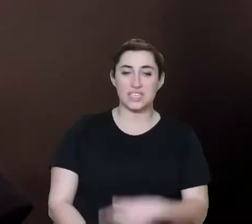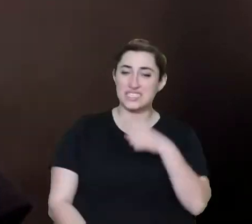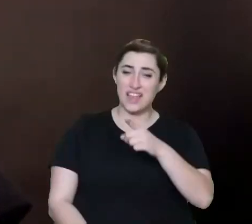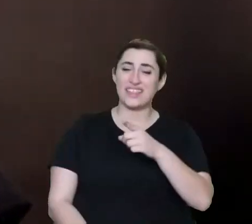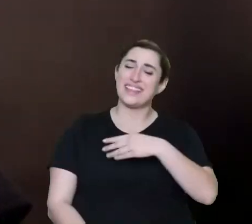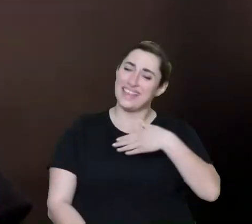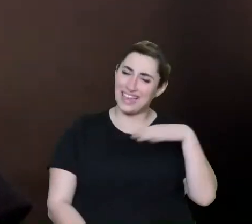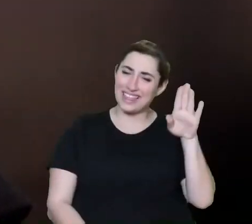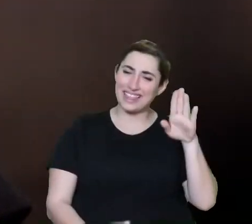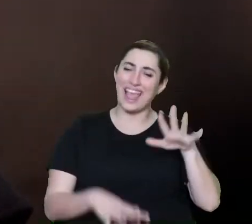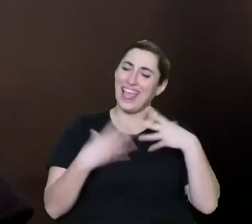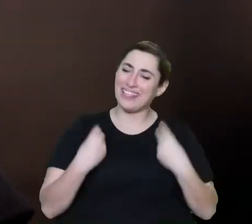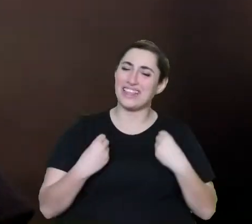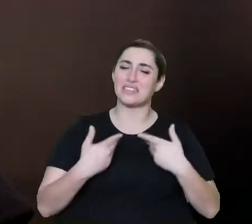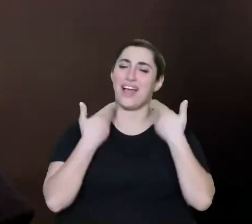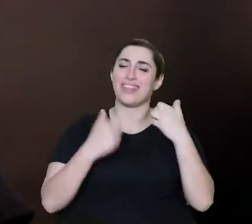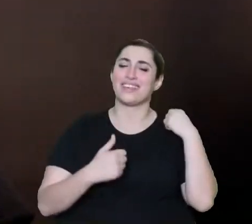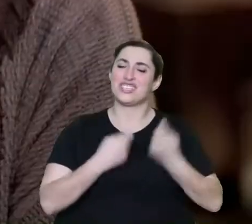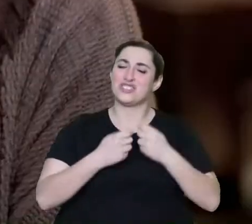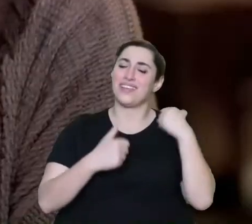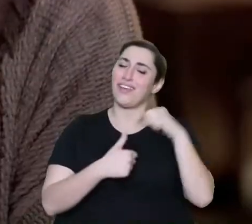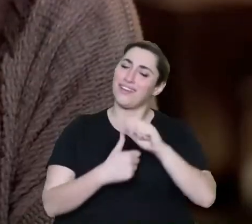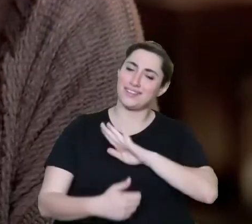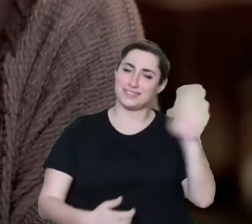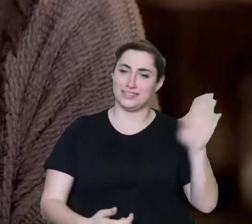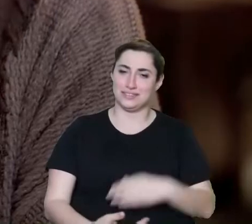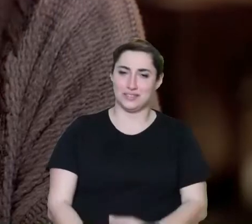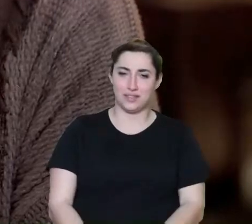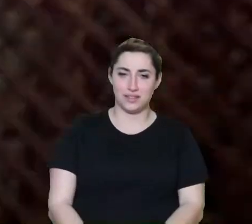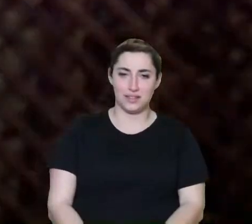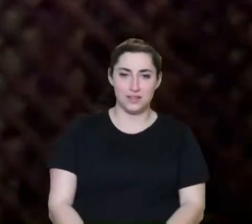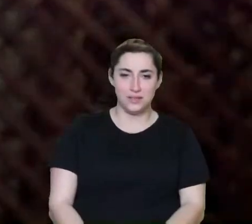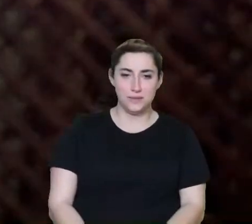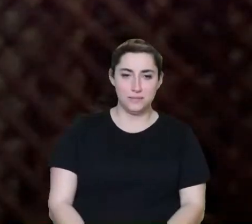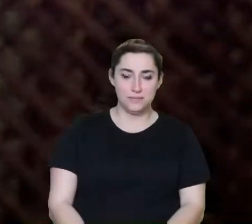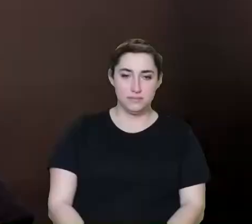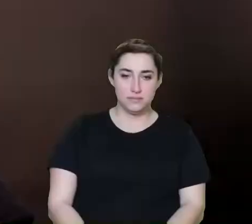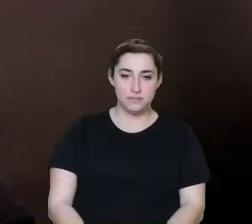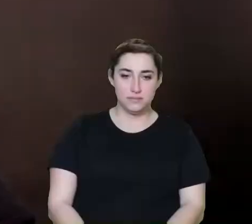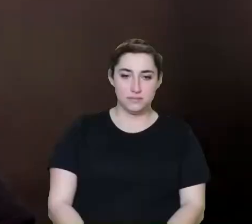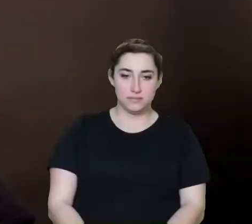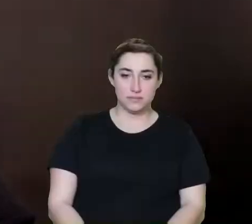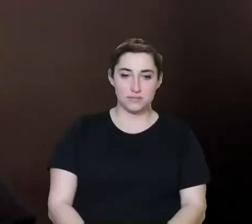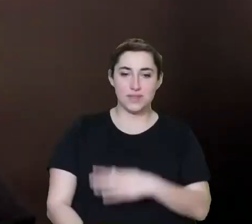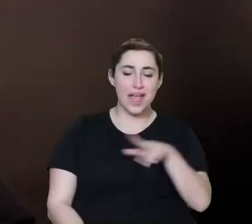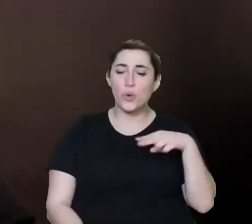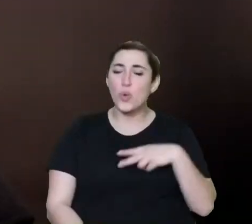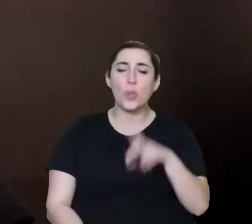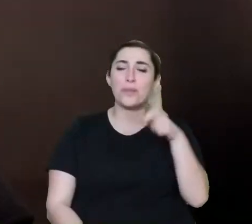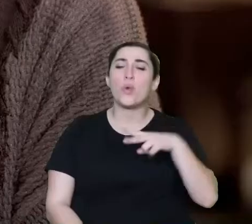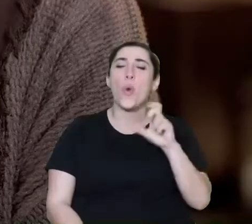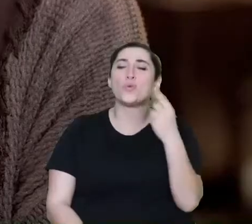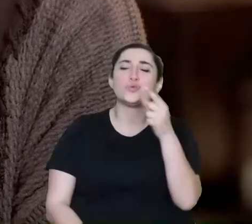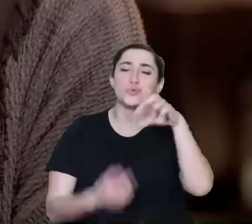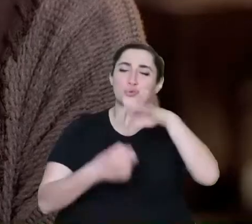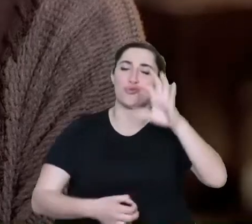Sen var, en iyisi kadılığa geri dön. Yunus şaşkına dönüp bir anda başını kaldırdı. Her yolun bir yolcusu var.